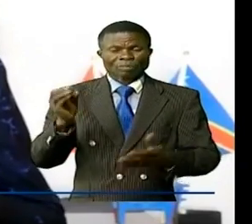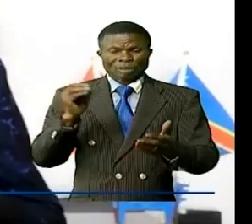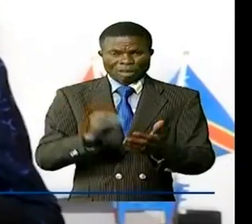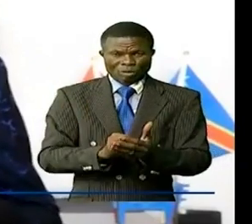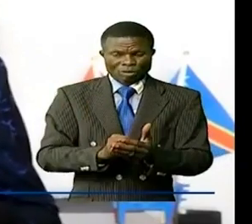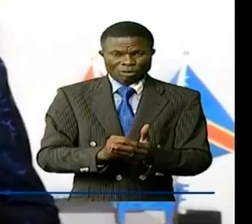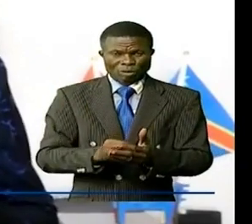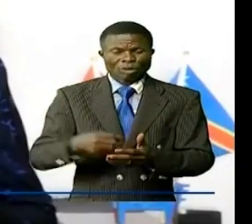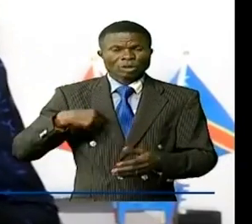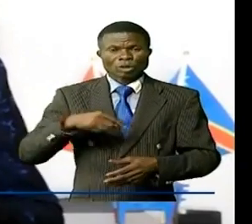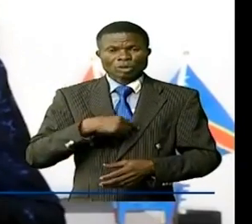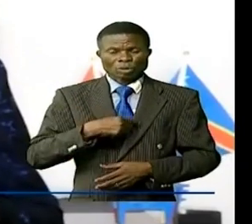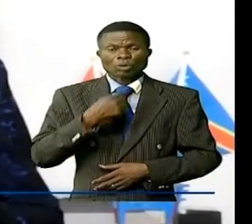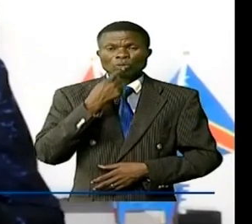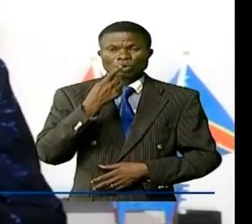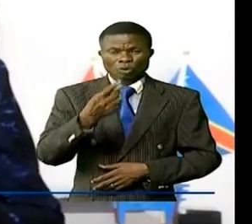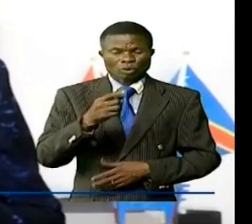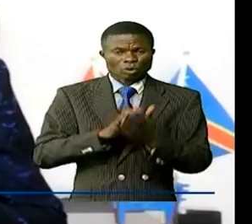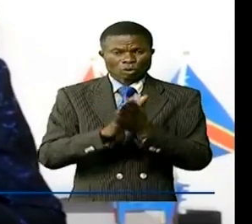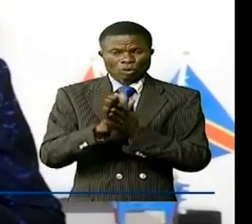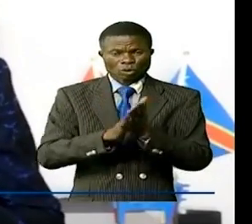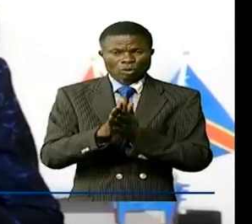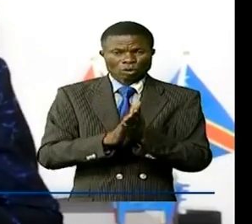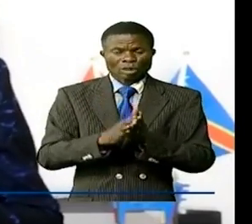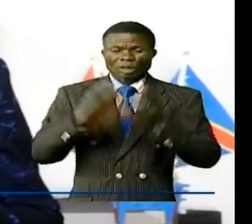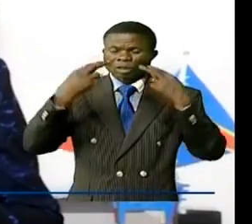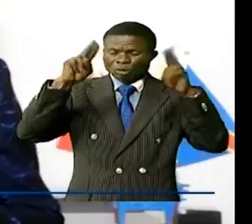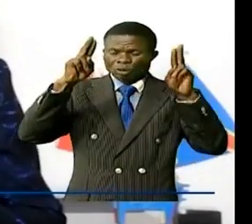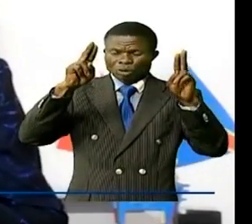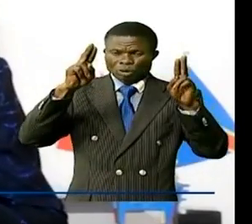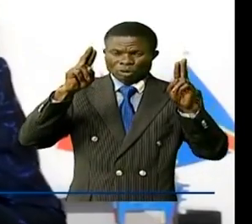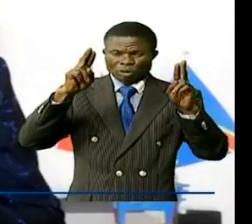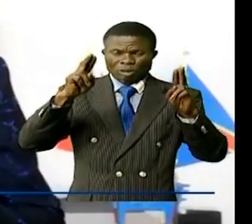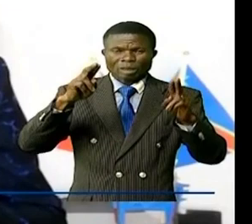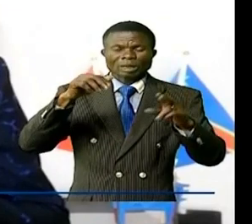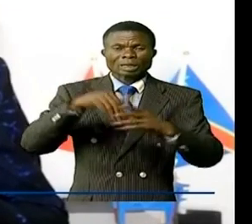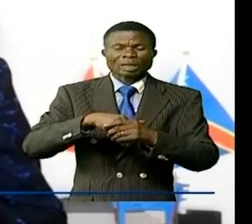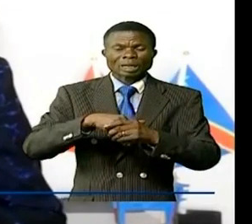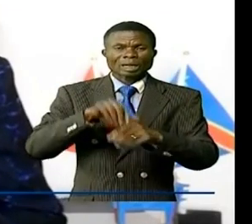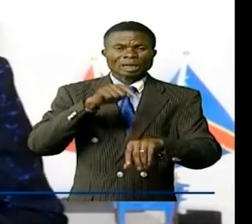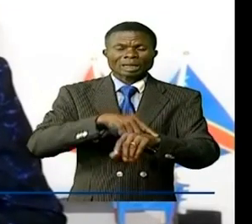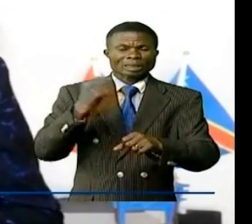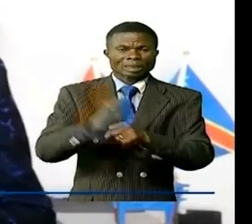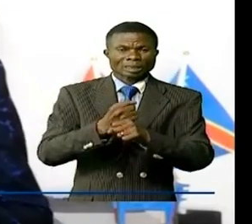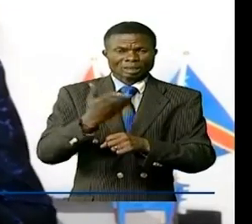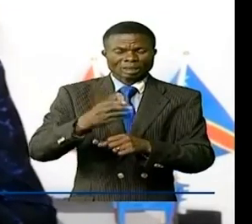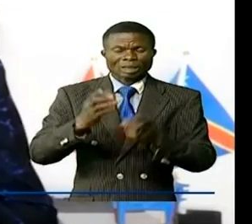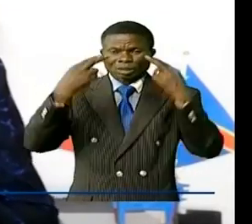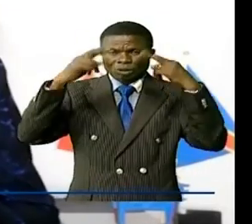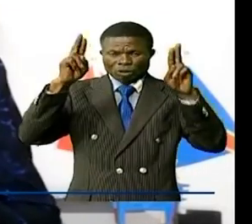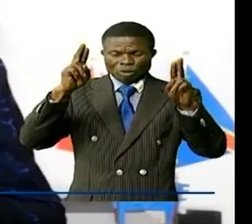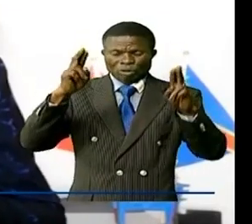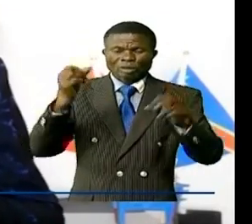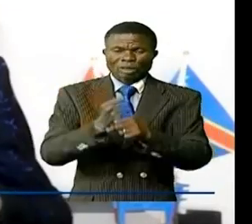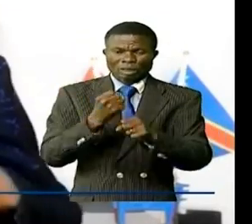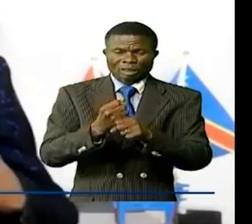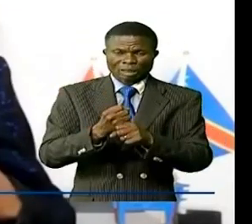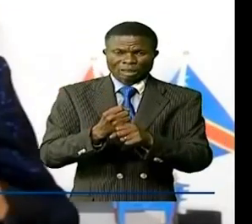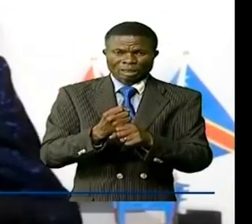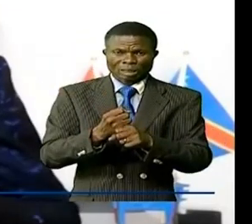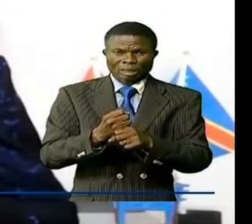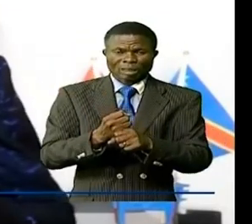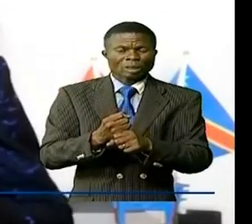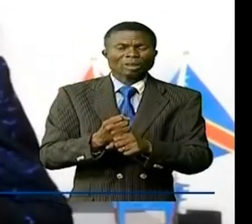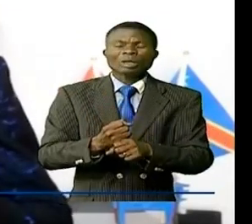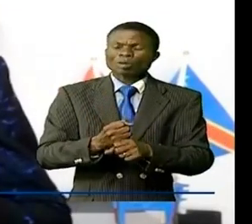nous profitons de cette occasion pour vous souhaiter plein succès dans votre mandat, plein succès dans votre carrière et que vous puissiez briller à